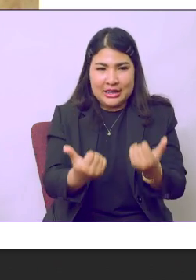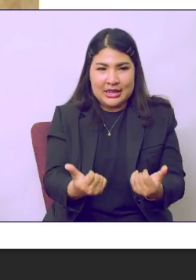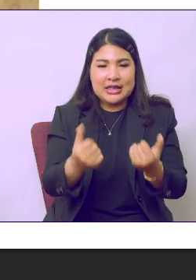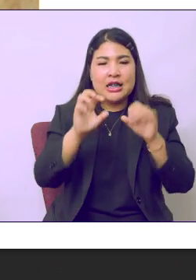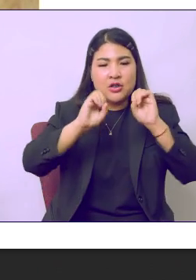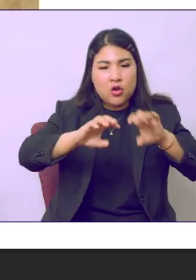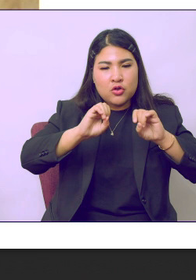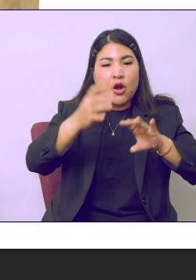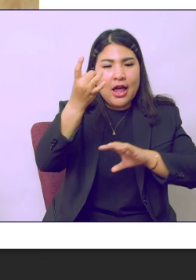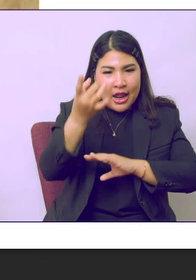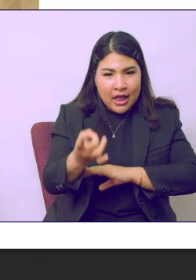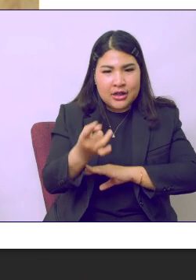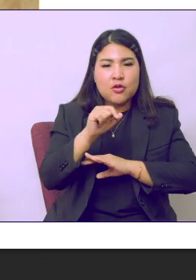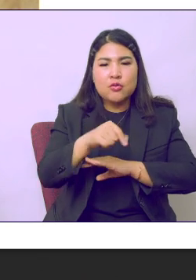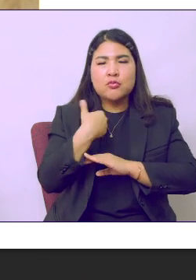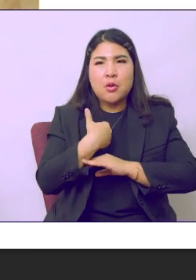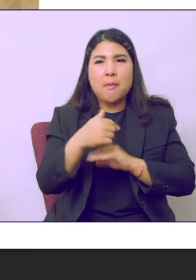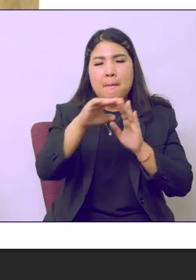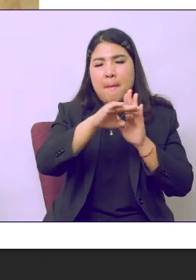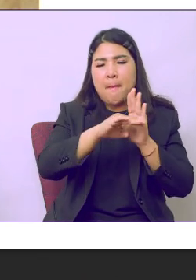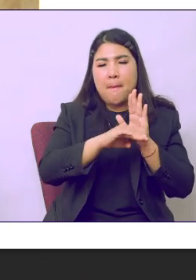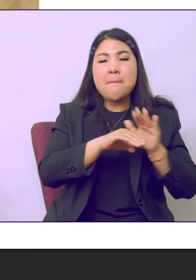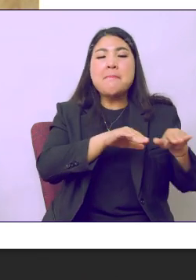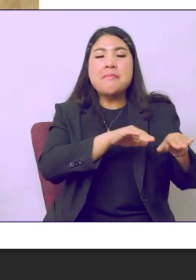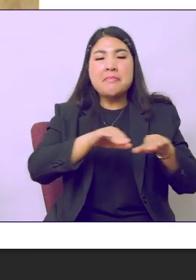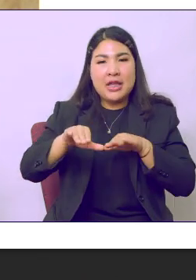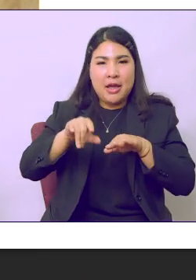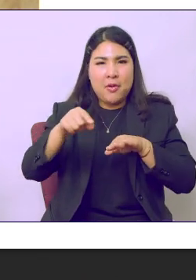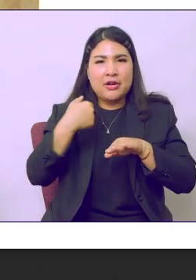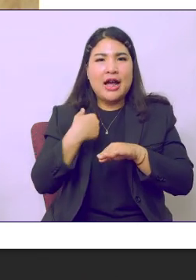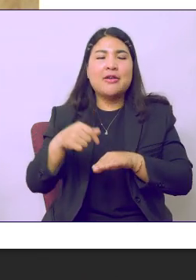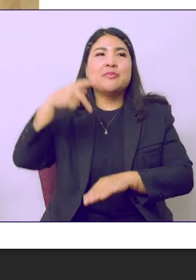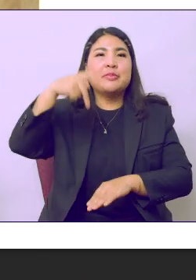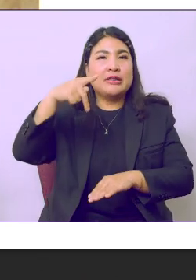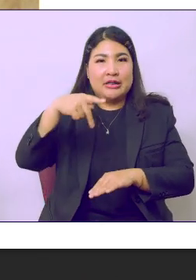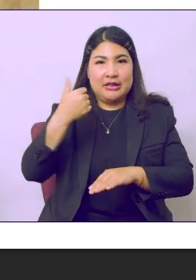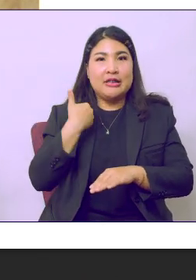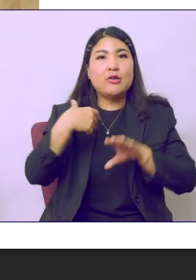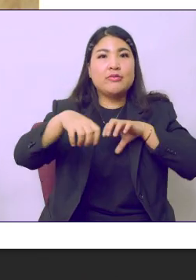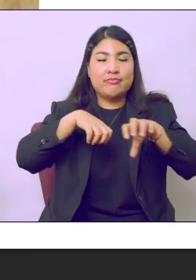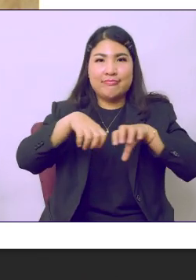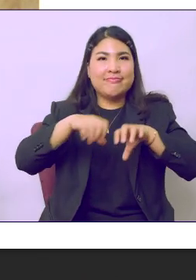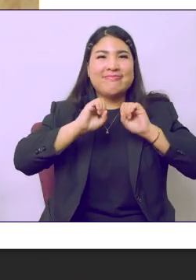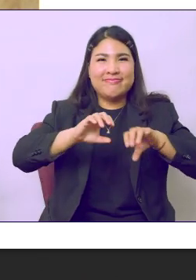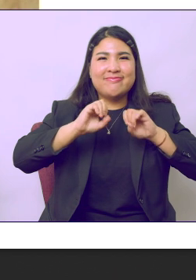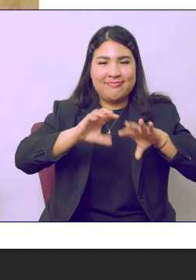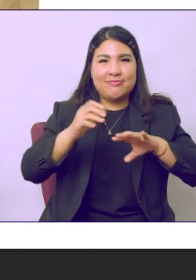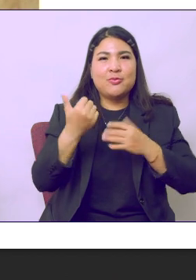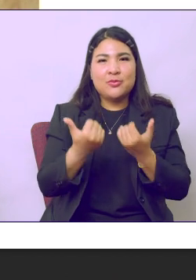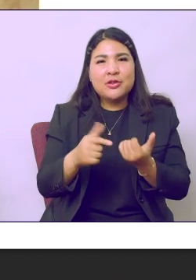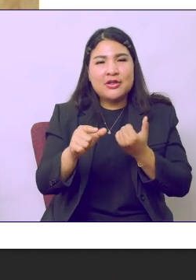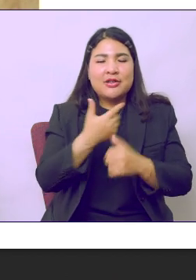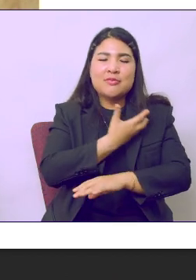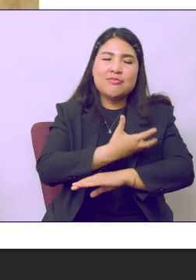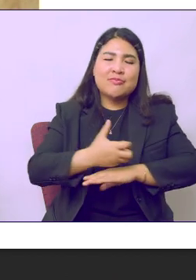เราก็จะต้องเตรียมเตรียมท่าเตรียมๆๆเมาแล้วถึงจะพาเข้าท่าที่พิเศษที่เราจะจัดจัดสอนในวันนี้มานะครับแล้วก็จะทำ